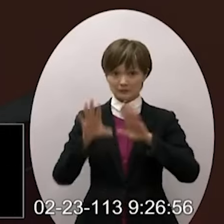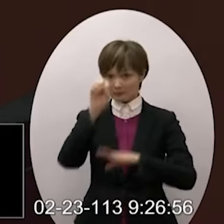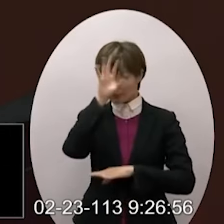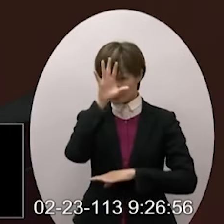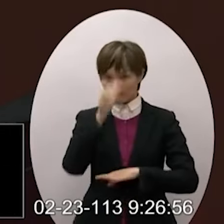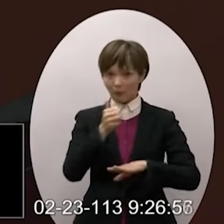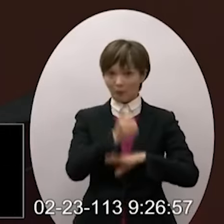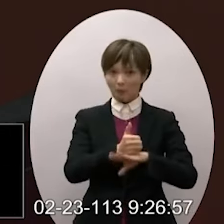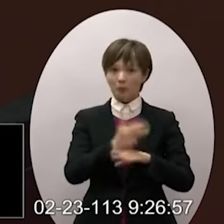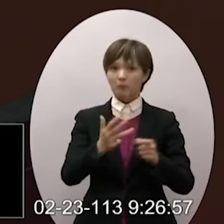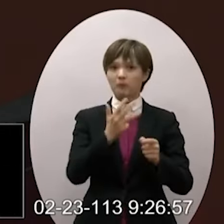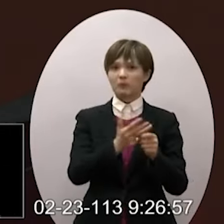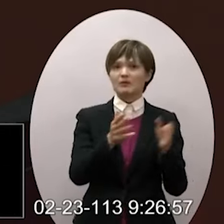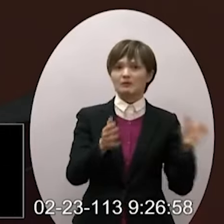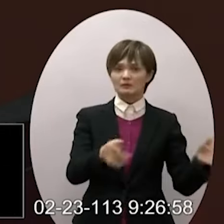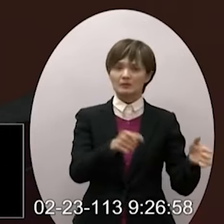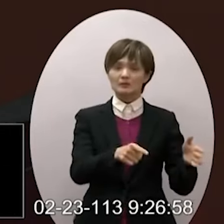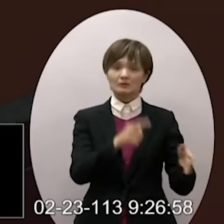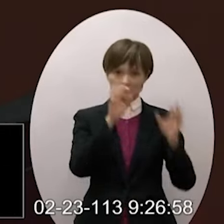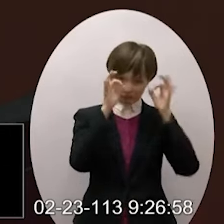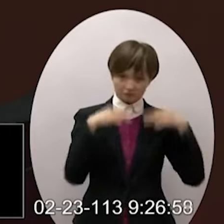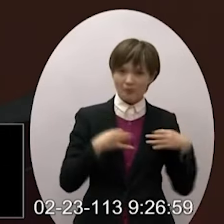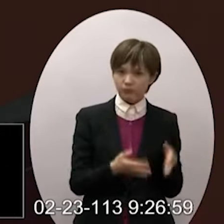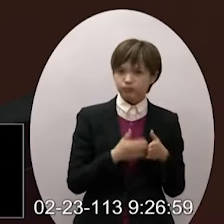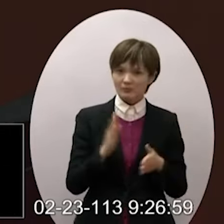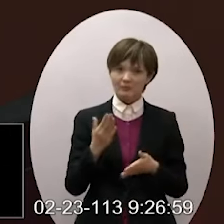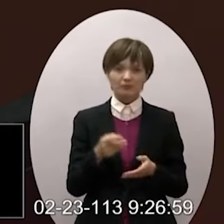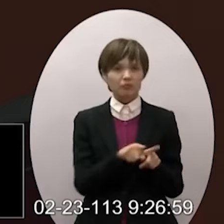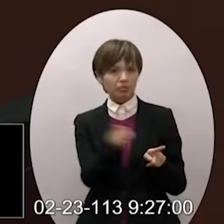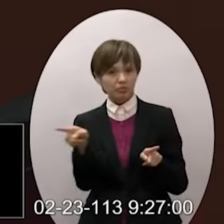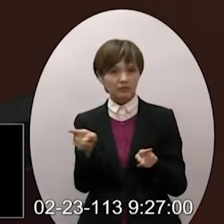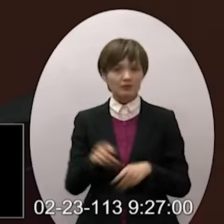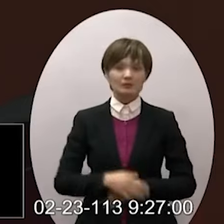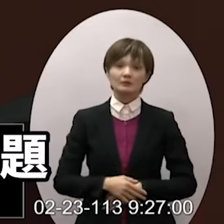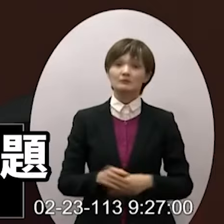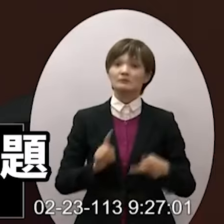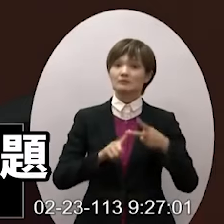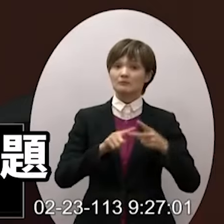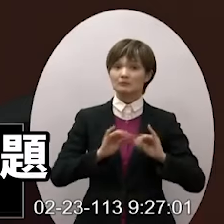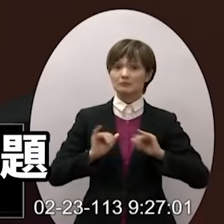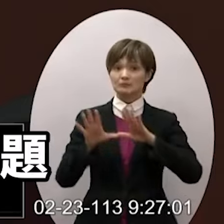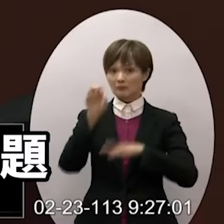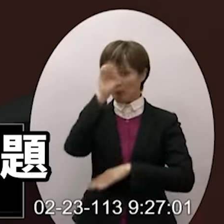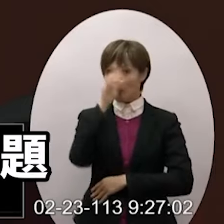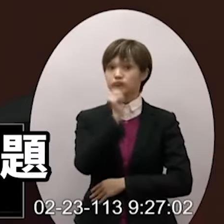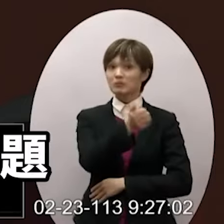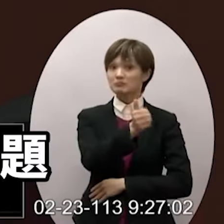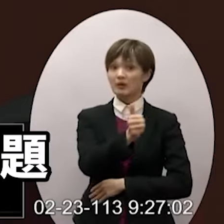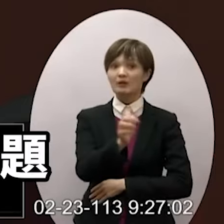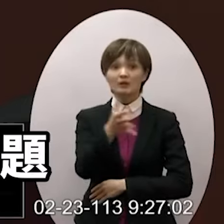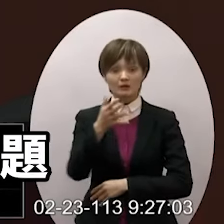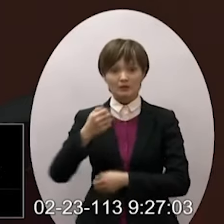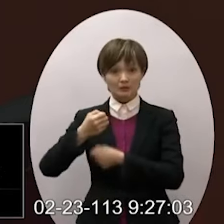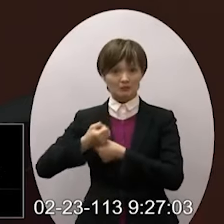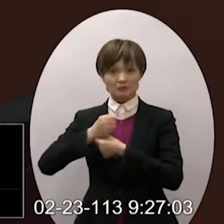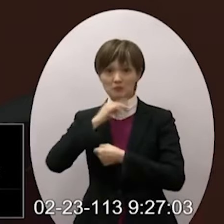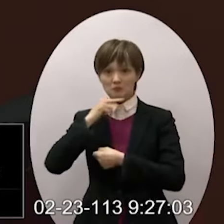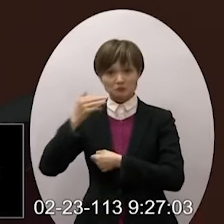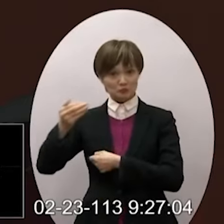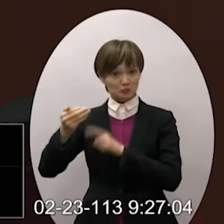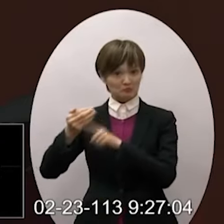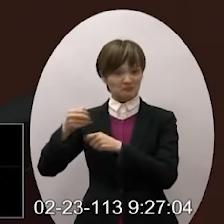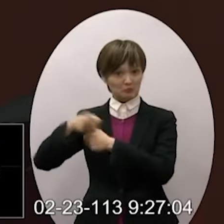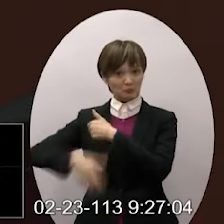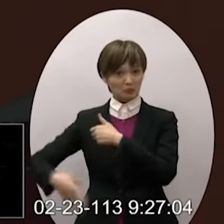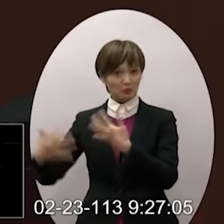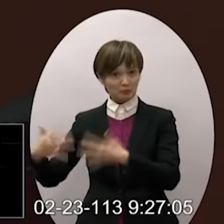检讨，还在马维拉。然后第二，民进党好棒，因为马英九都是系统性问题。民进党都